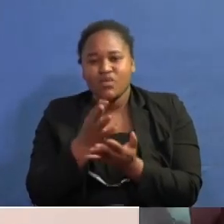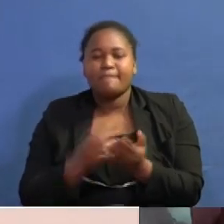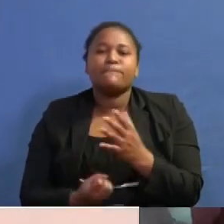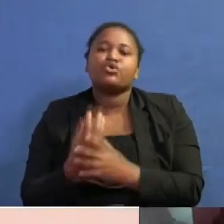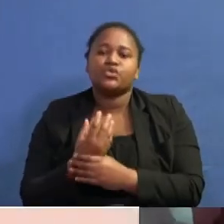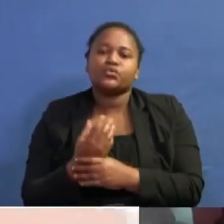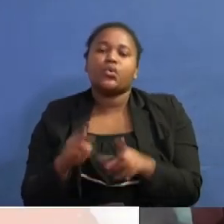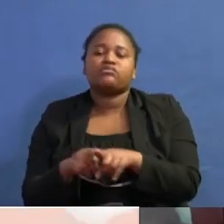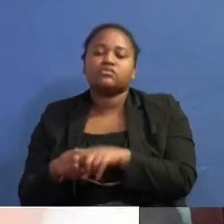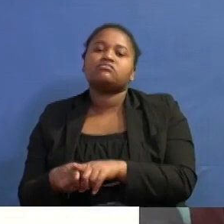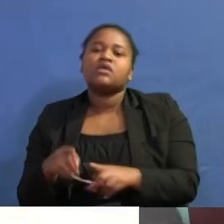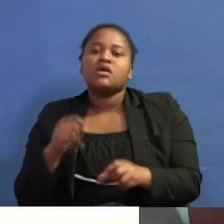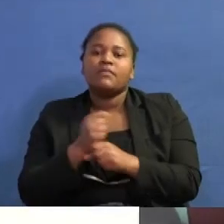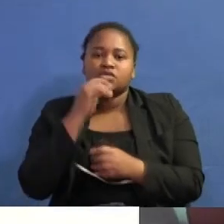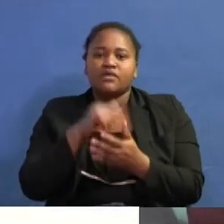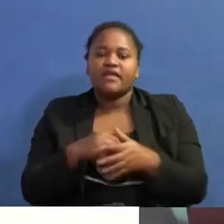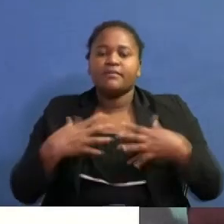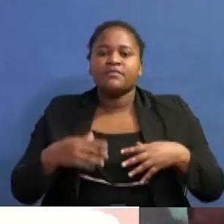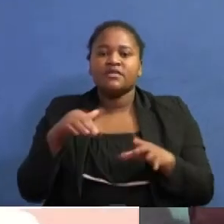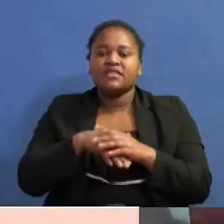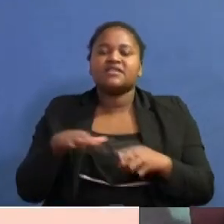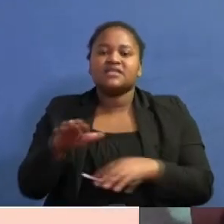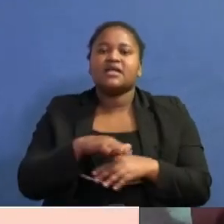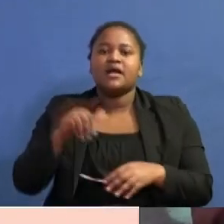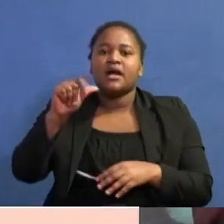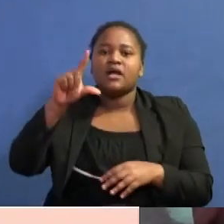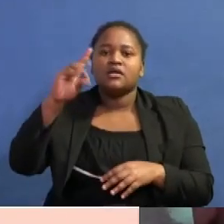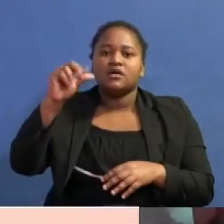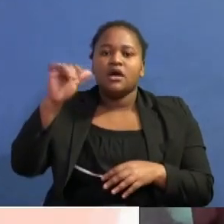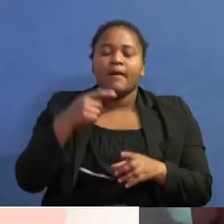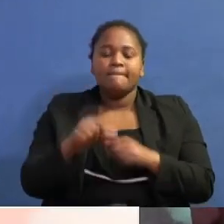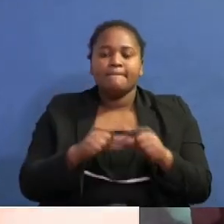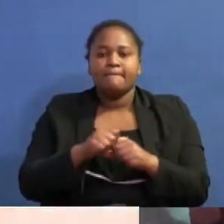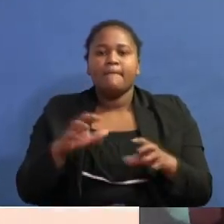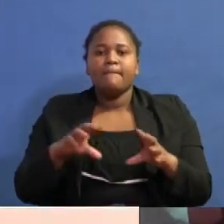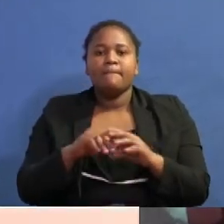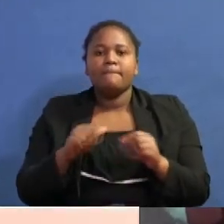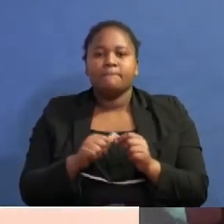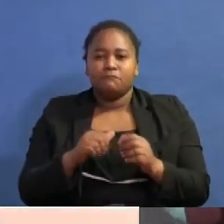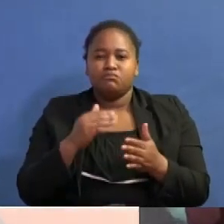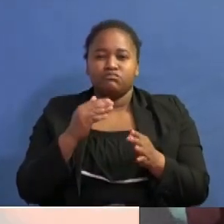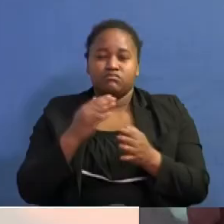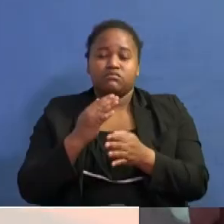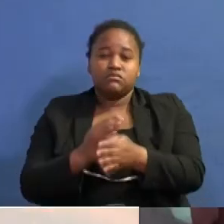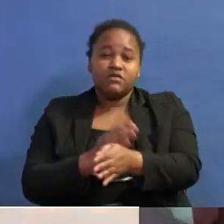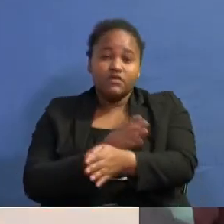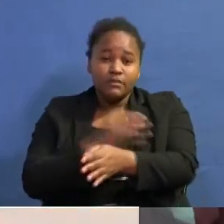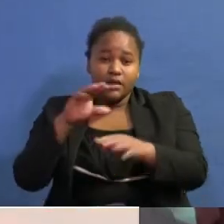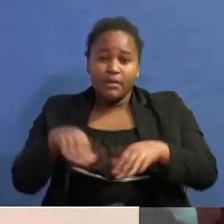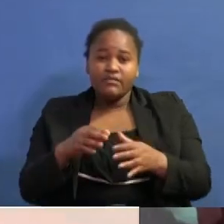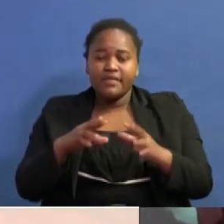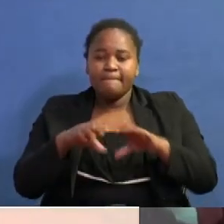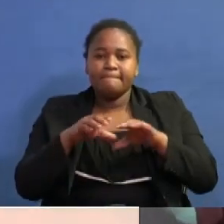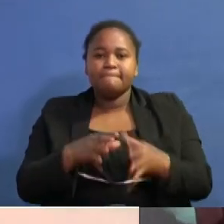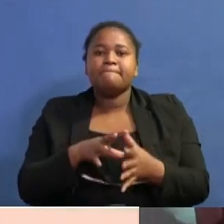yenu. Rais Ruto aliwahakikishia wakazi wa eneo bunge la Aldai kuhusu maboresho ambayo soko linalojengwa litaleta kwa maisha yao